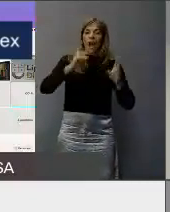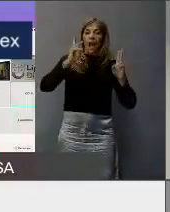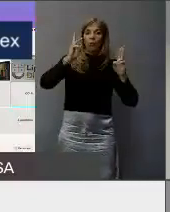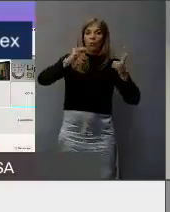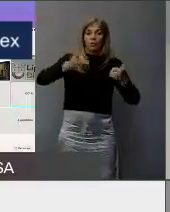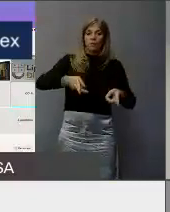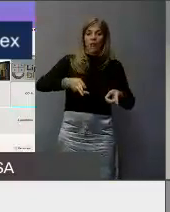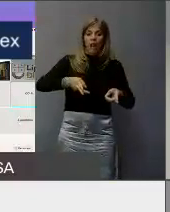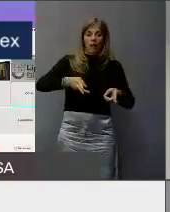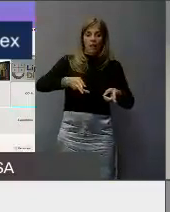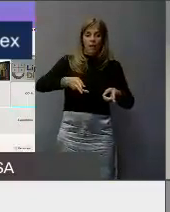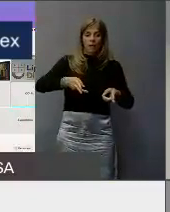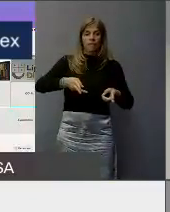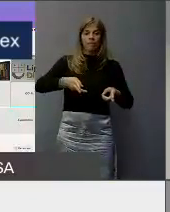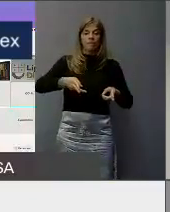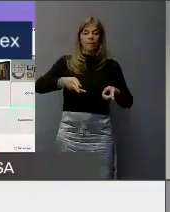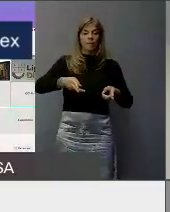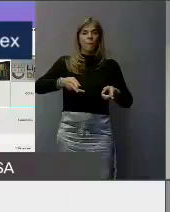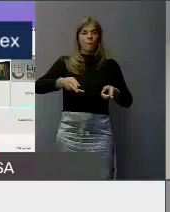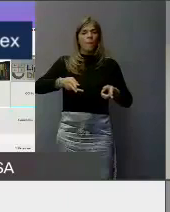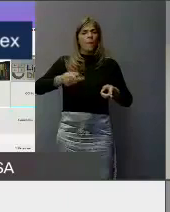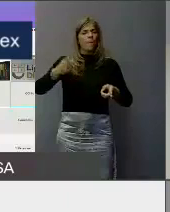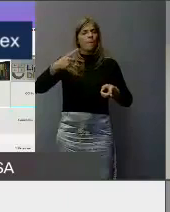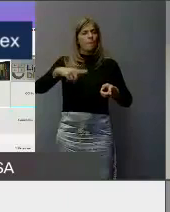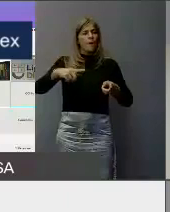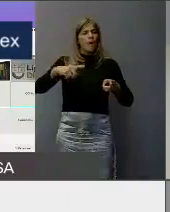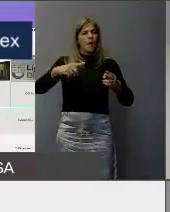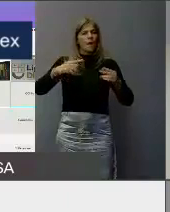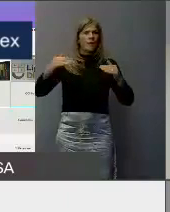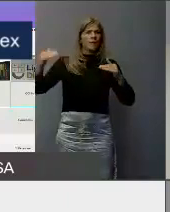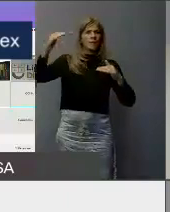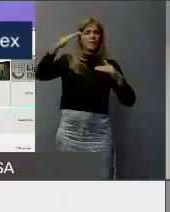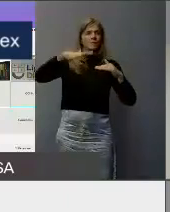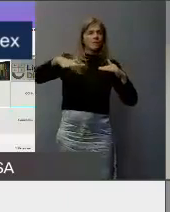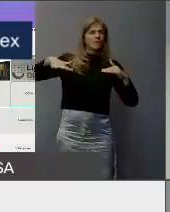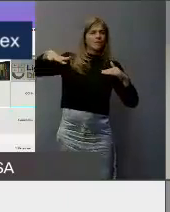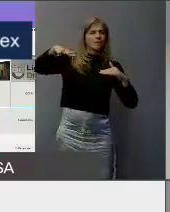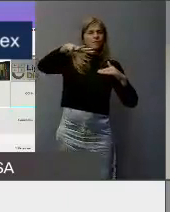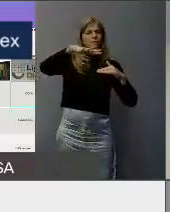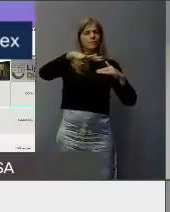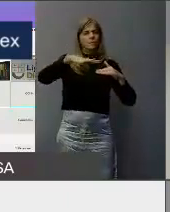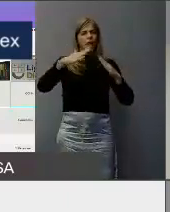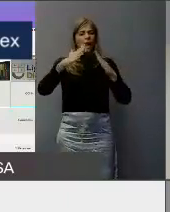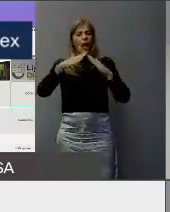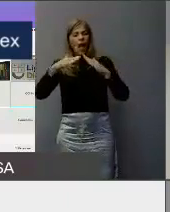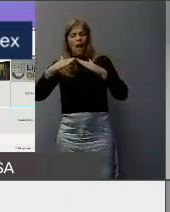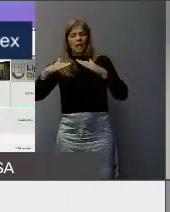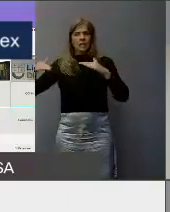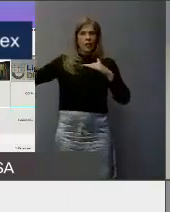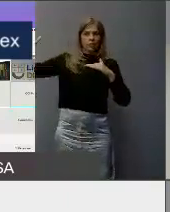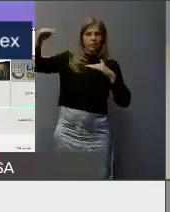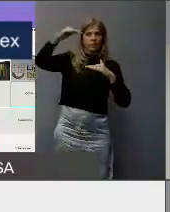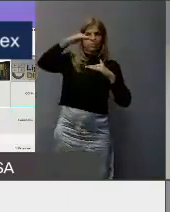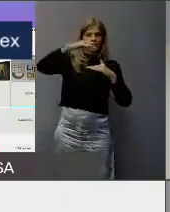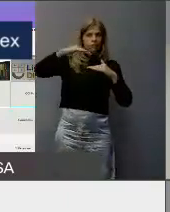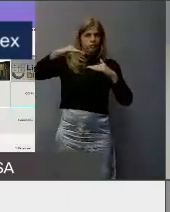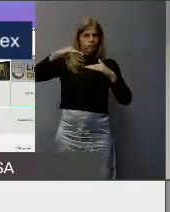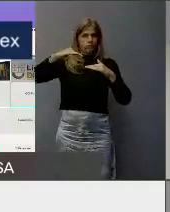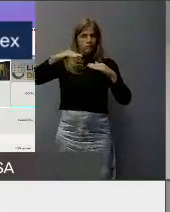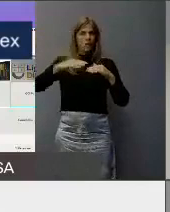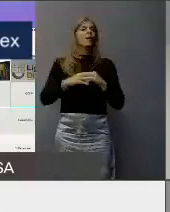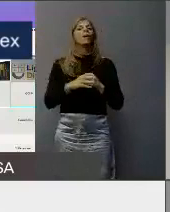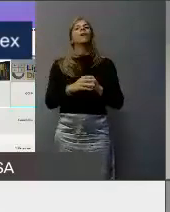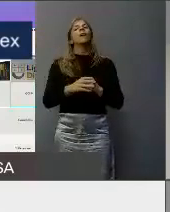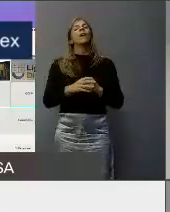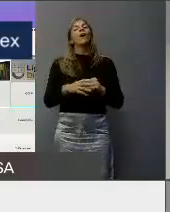i tratti sovrastanti e confinanti con la vita azioni ovviamente poi anche